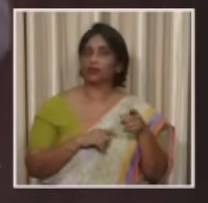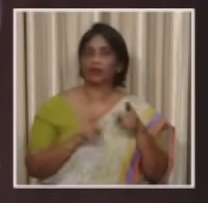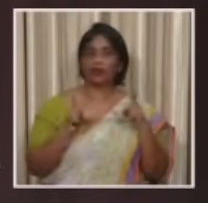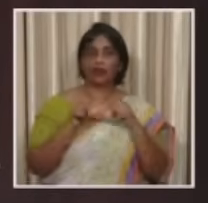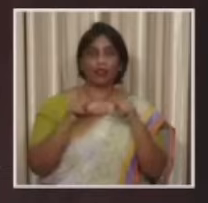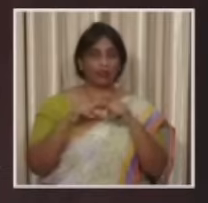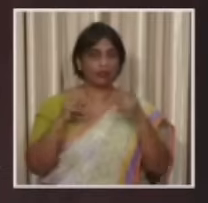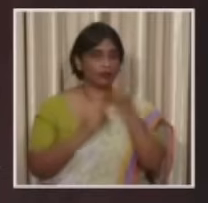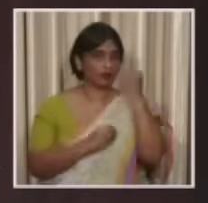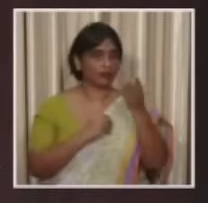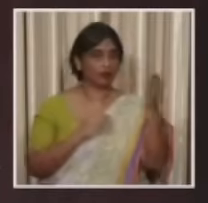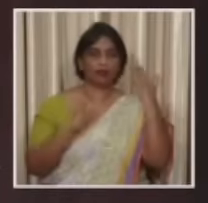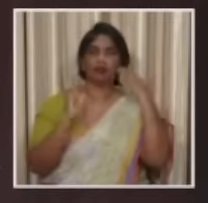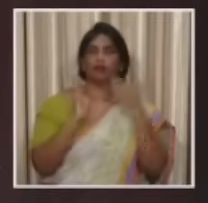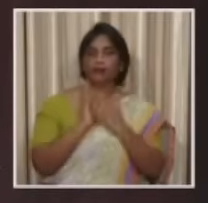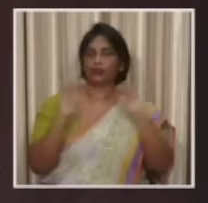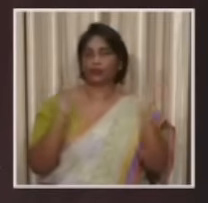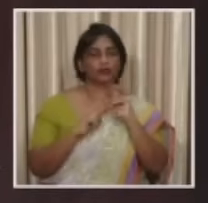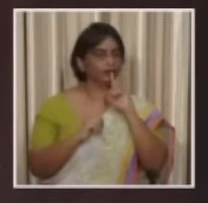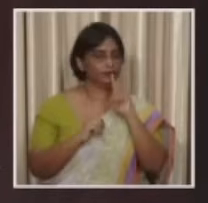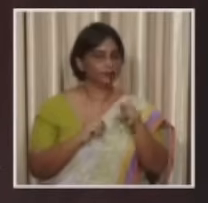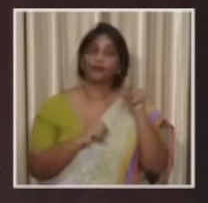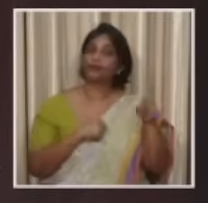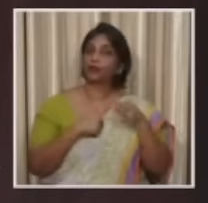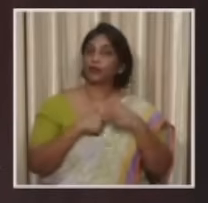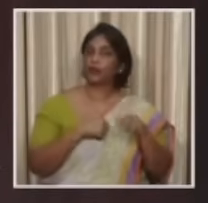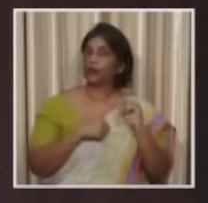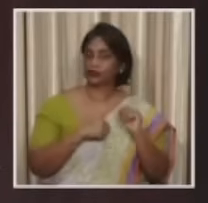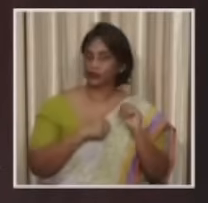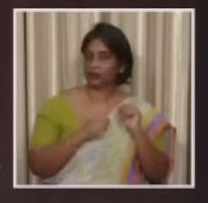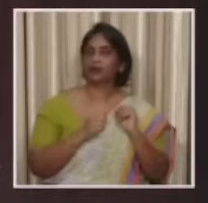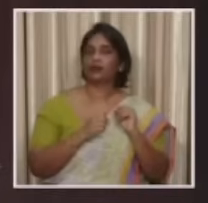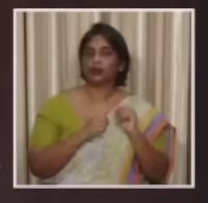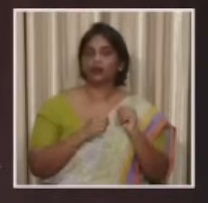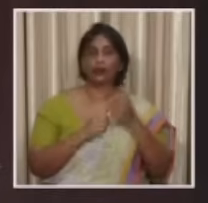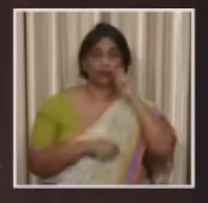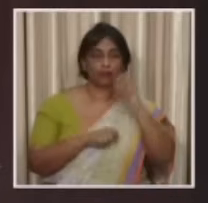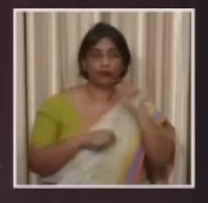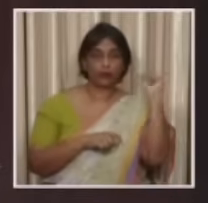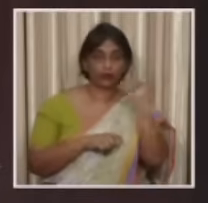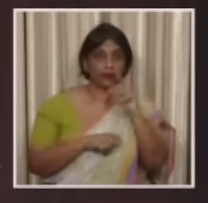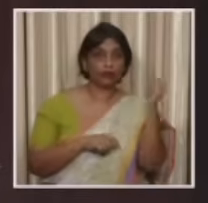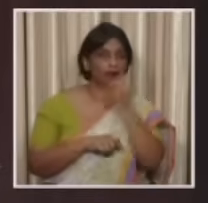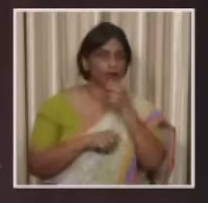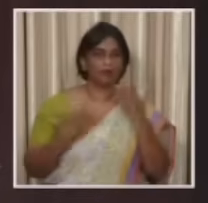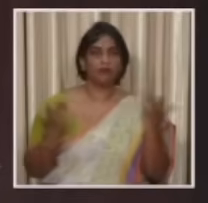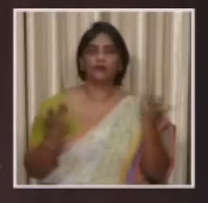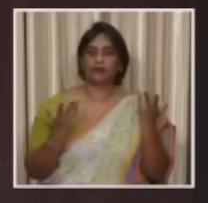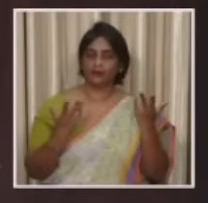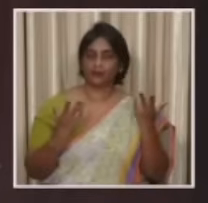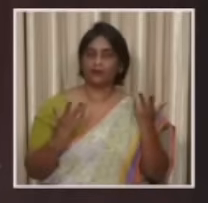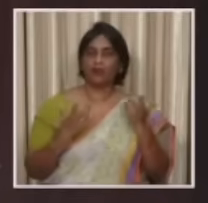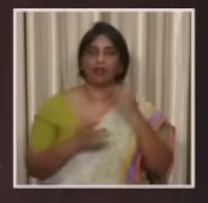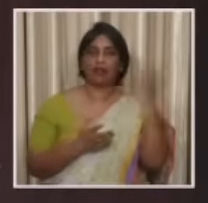බලපත්‍ර ලබාදීමේ ක්‍රියාවලිය පිළිබඳ යම් අදහසක් ඉදිරිපත් කළා. මොකද හේතුව, මිනිස්සුන්ට පළවෙනි එක බොණ්ඩ විදියක් නැහැ.